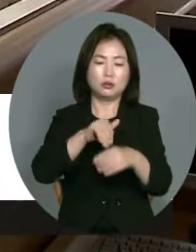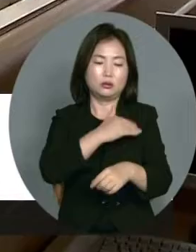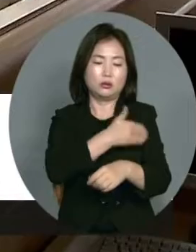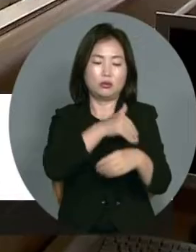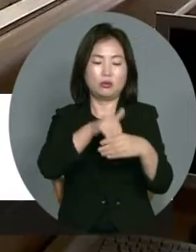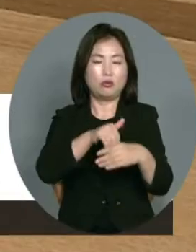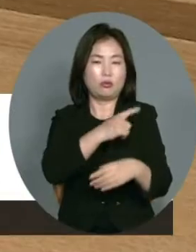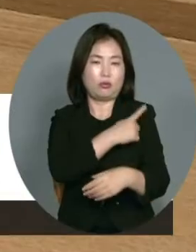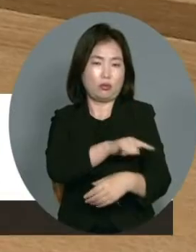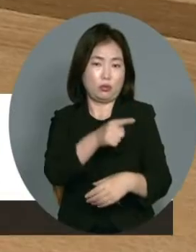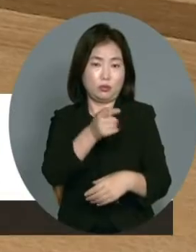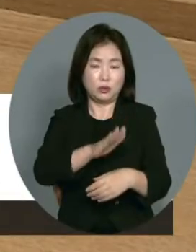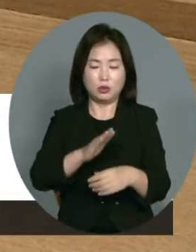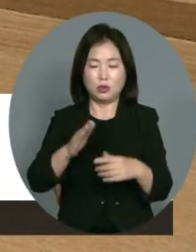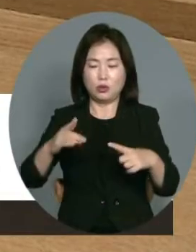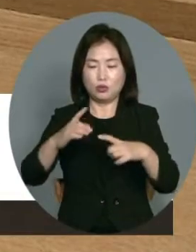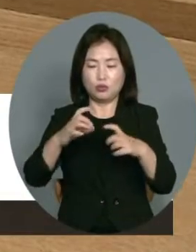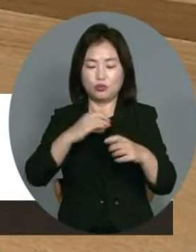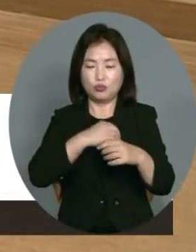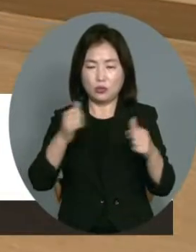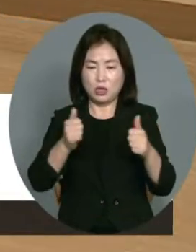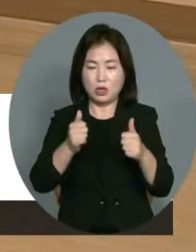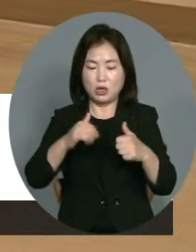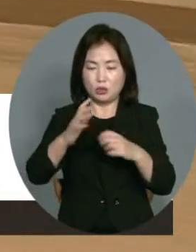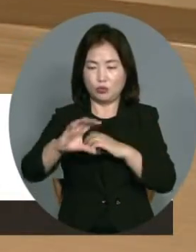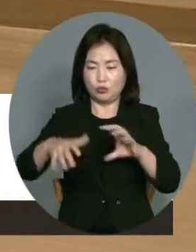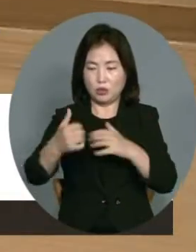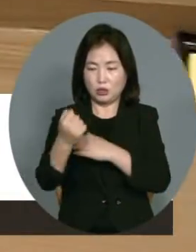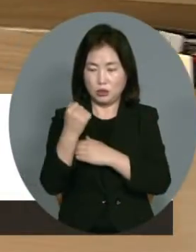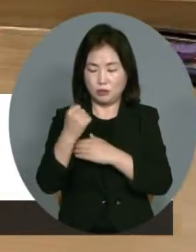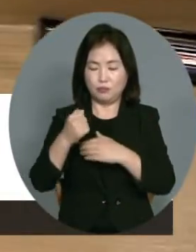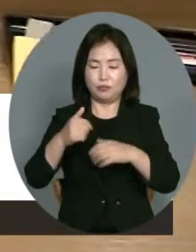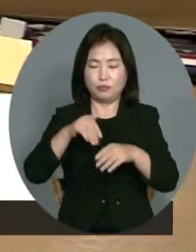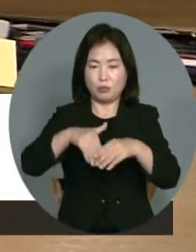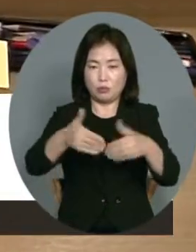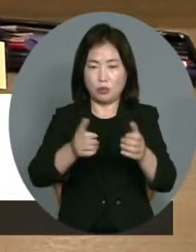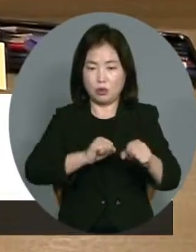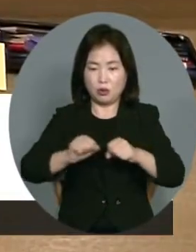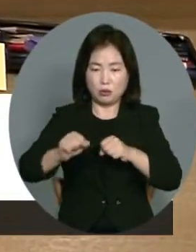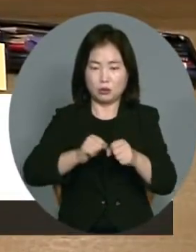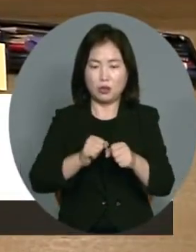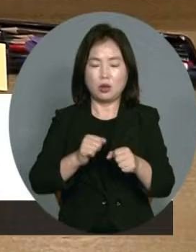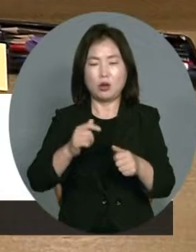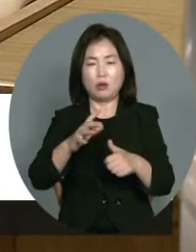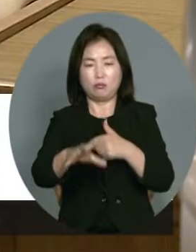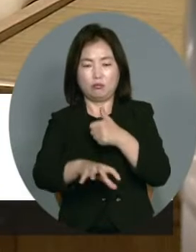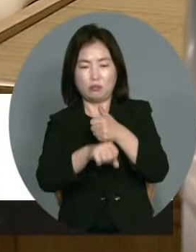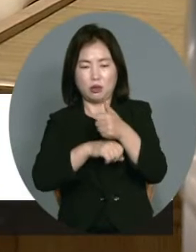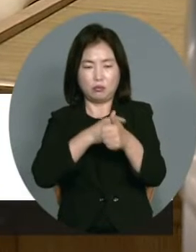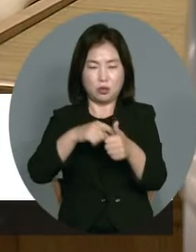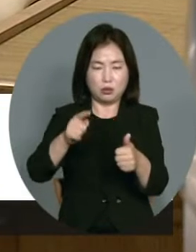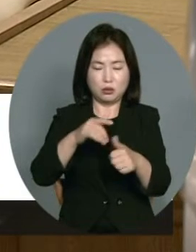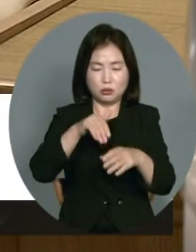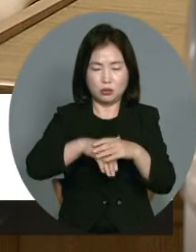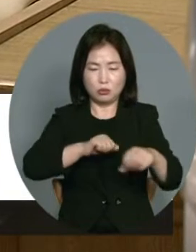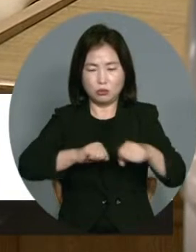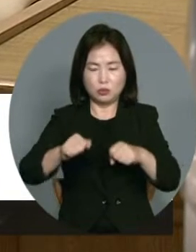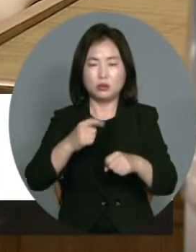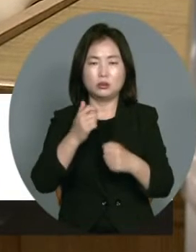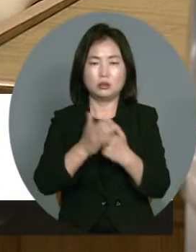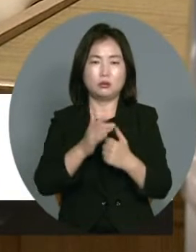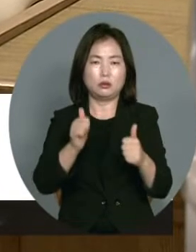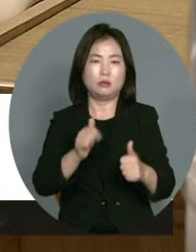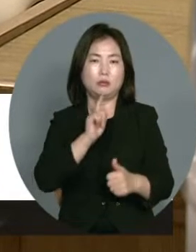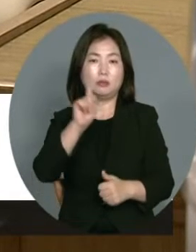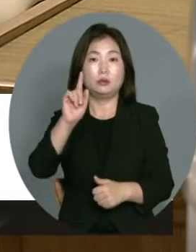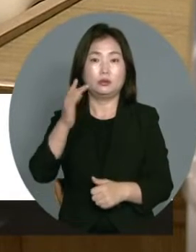없는데도 모 지역 국민의 힘 후보 선거대책위에서 선거사무원들을 지휘하면서 선거운동을 한 혐의로